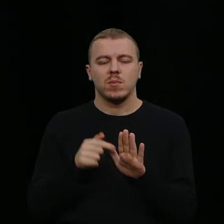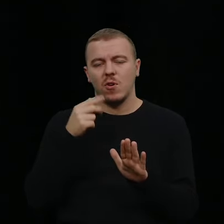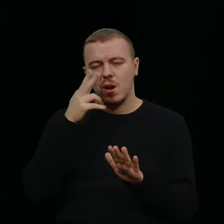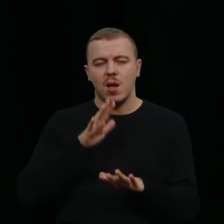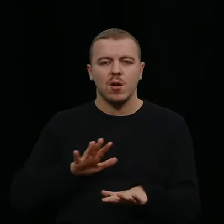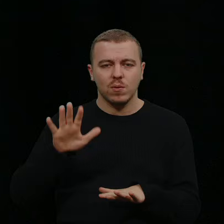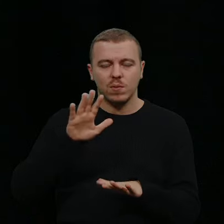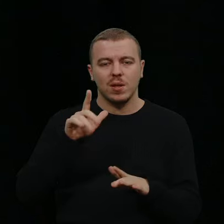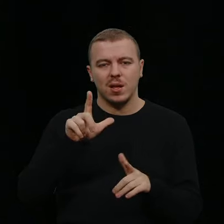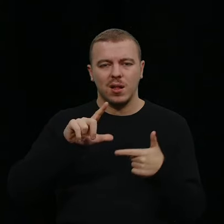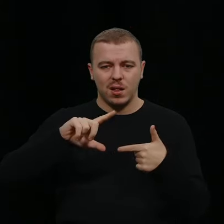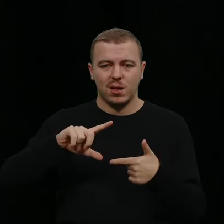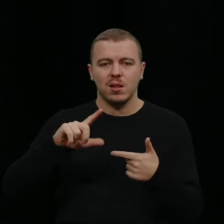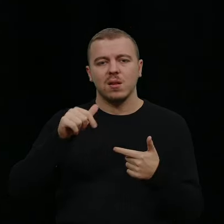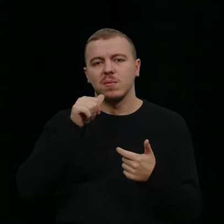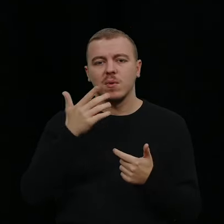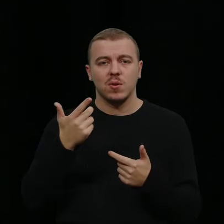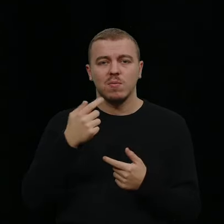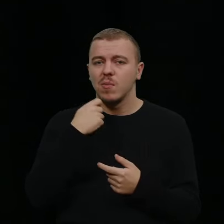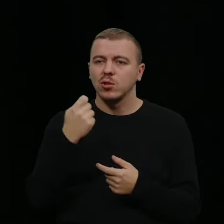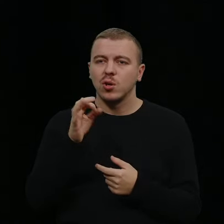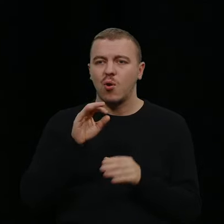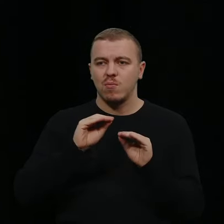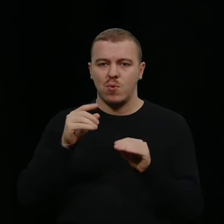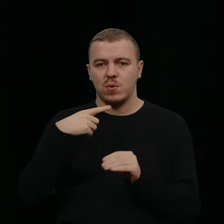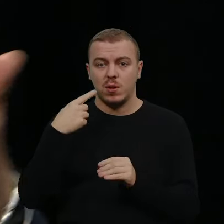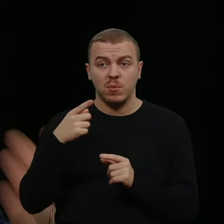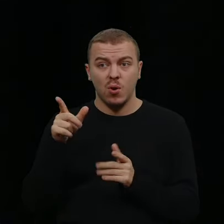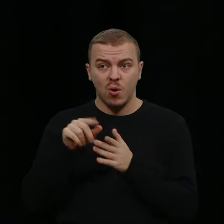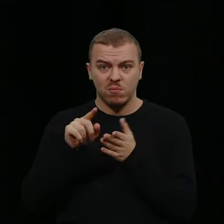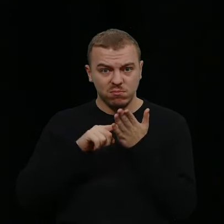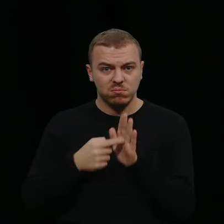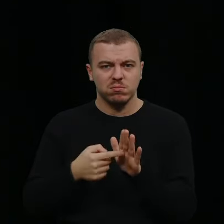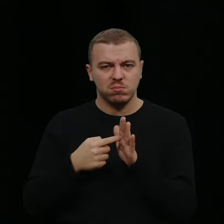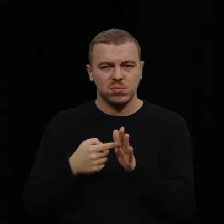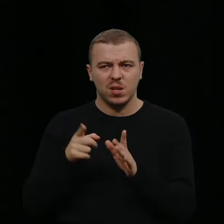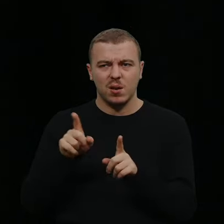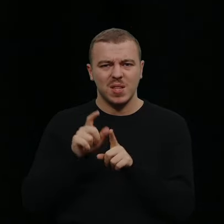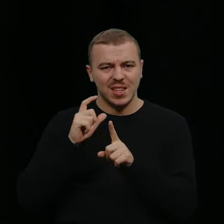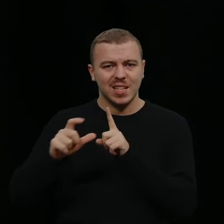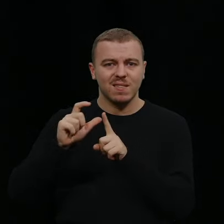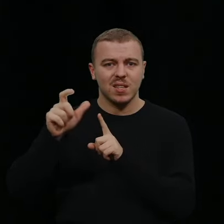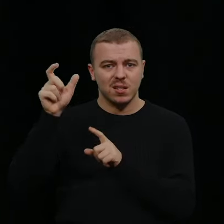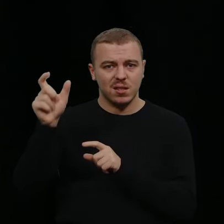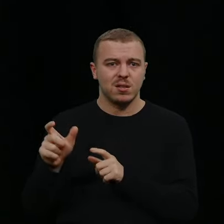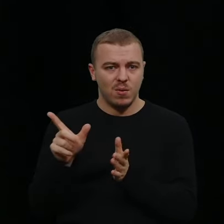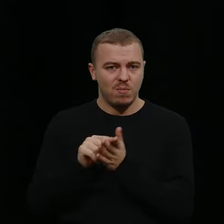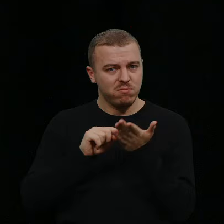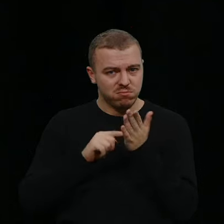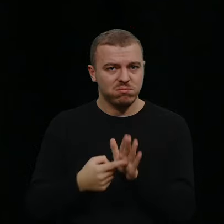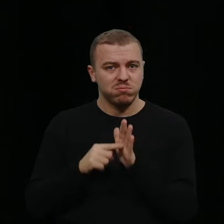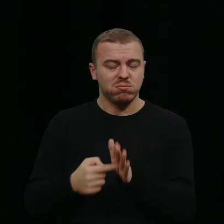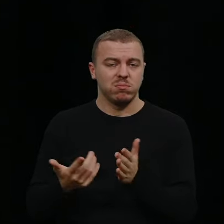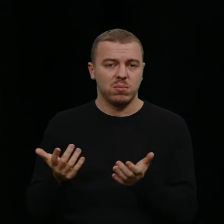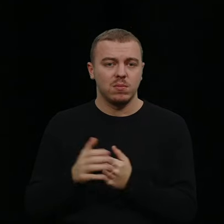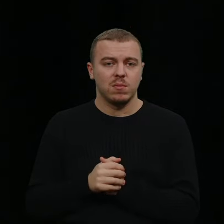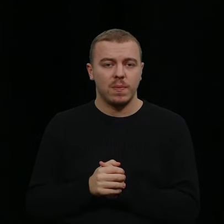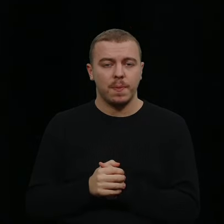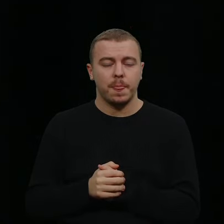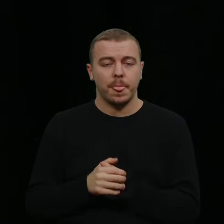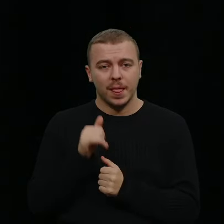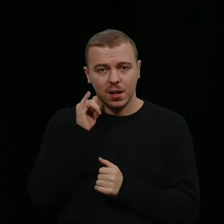nacionalinėje televizijoje, apie tai tikrai mažai kalbama. Tai jie turėtų būti mūsų didvyriai ir vos ne kiekvieną dieną statom,